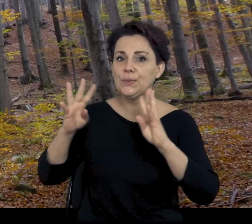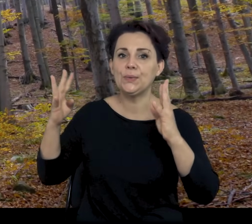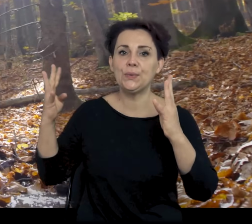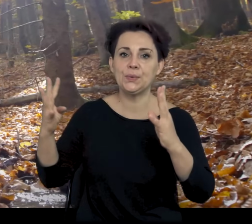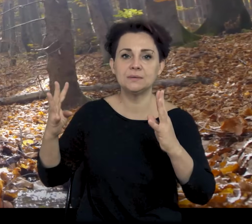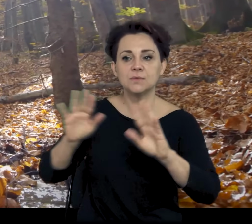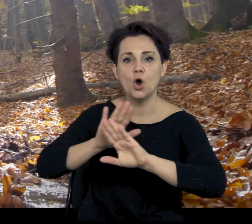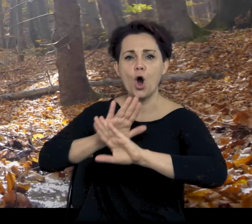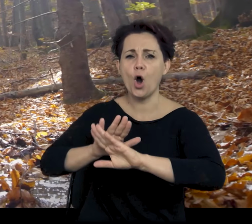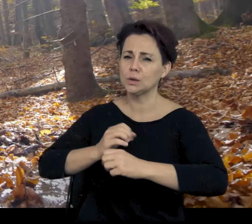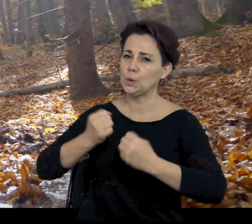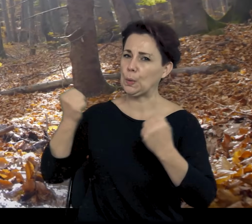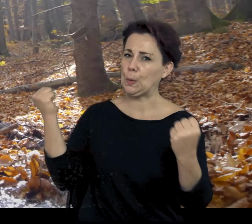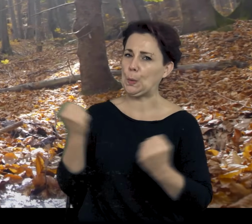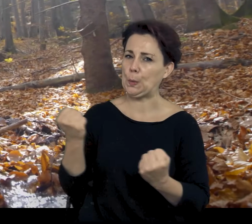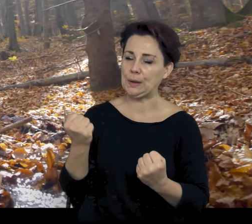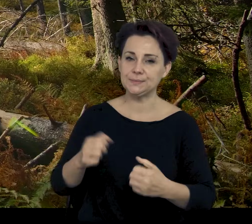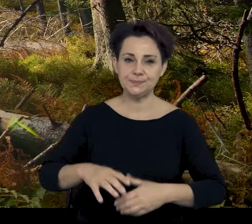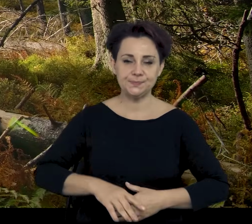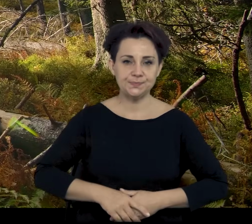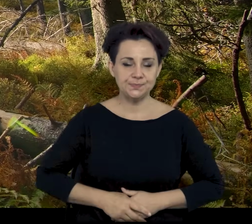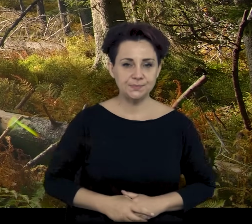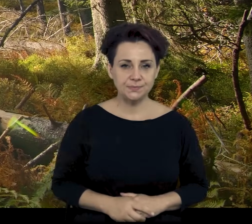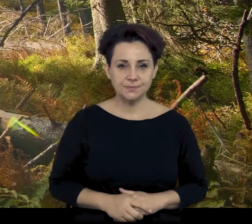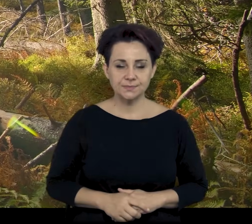zwaną ochroną ścisłą.